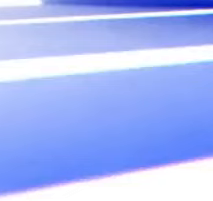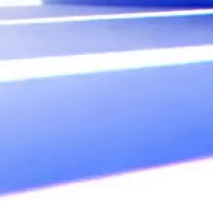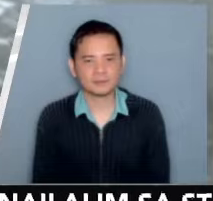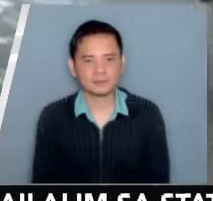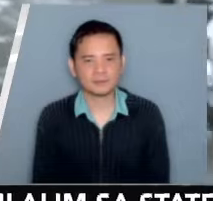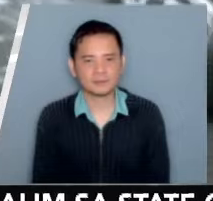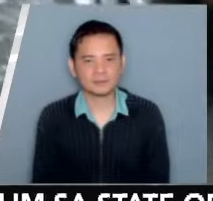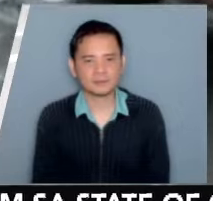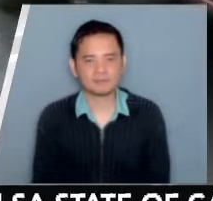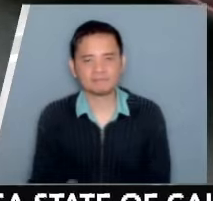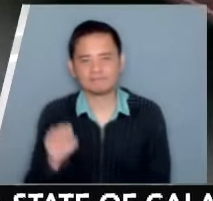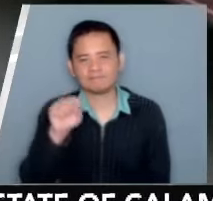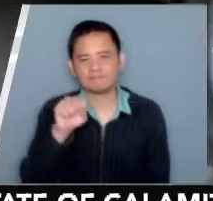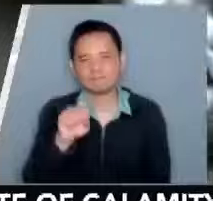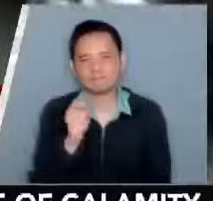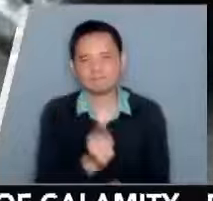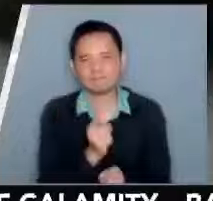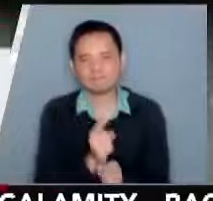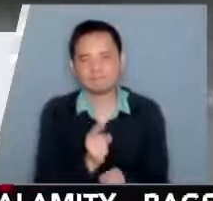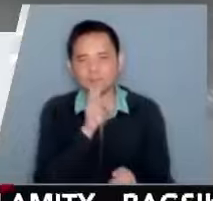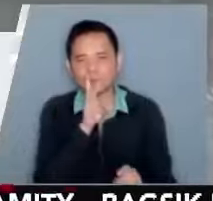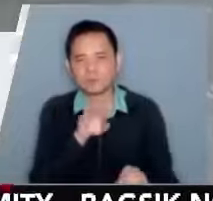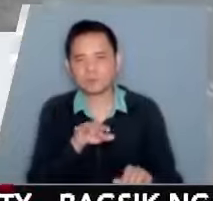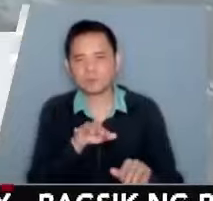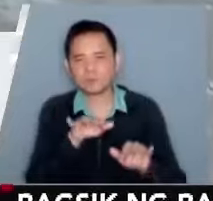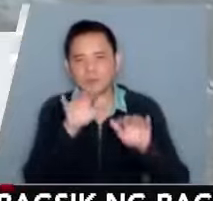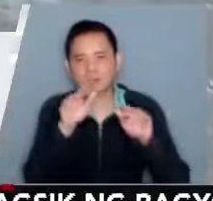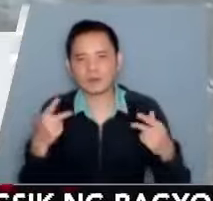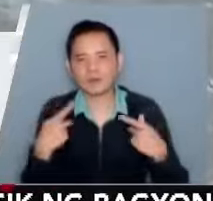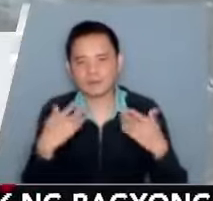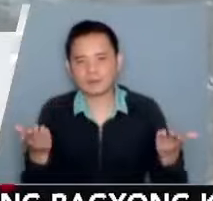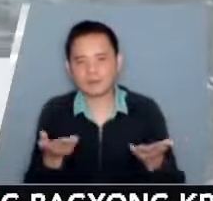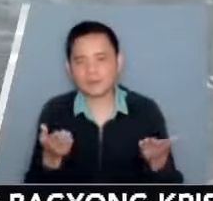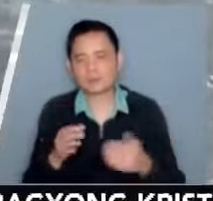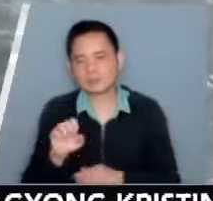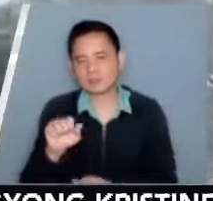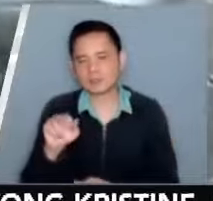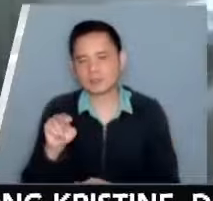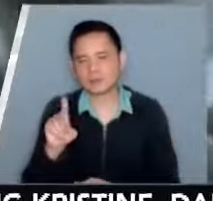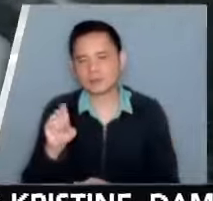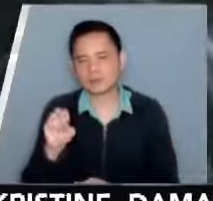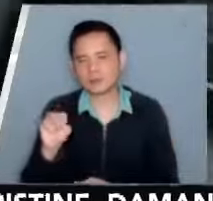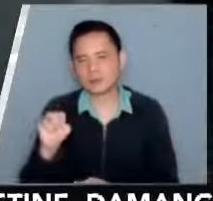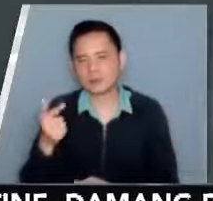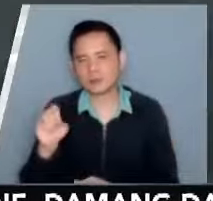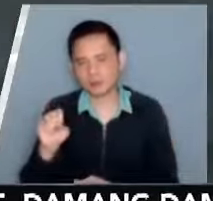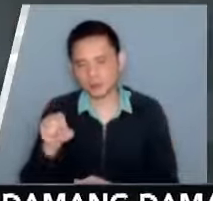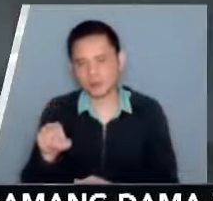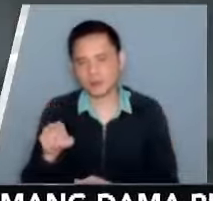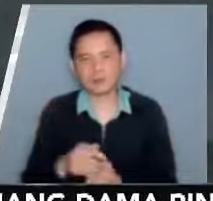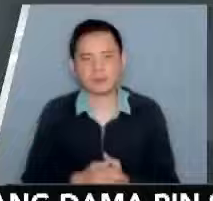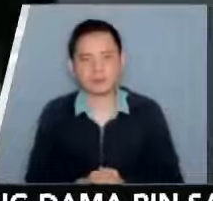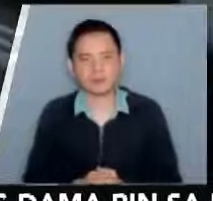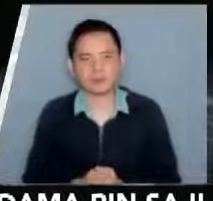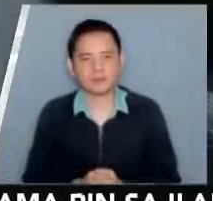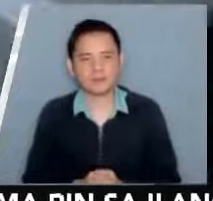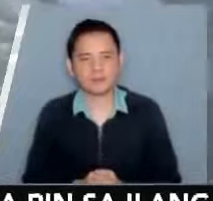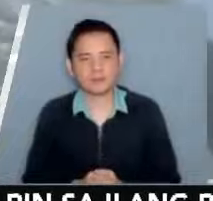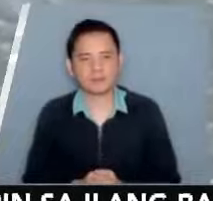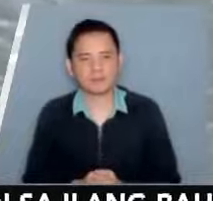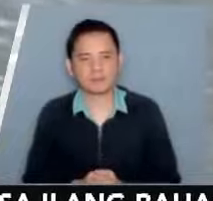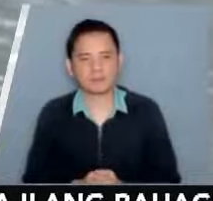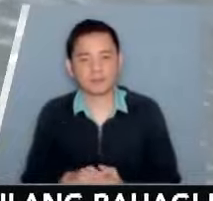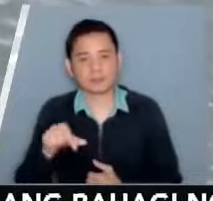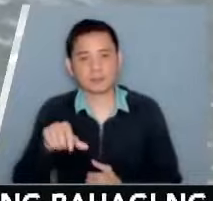Matinding baha nga ang naranasan ng mga residente dito sa Barangay Santo Domingo kung saan tayo naroon ngayon. Specifically, Rafi, nandito tayo ngayon sa Don